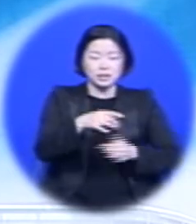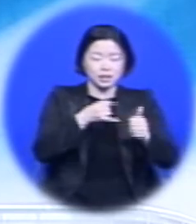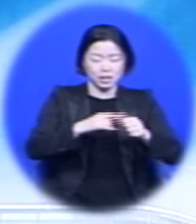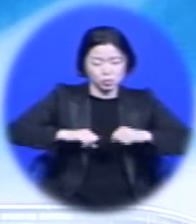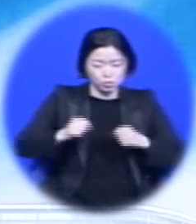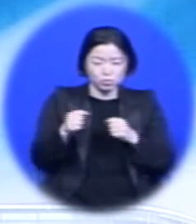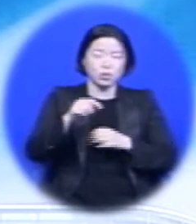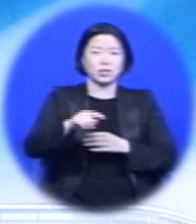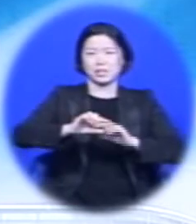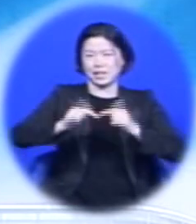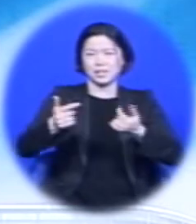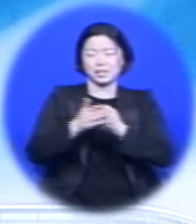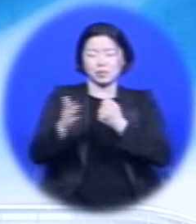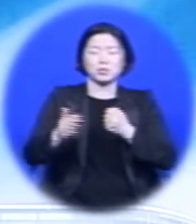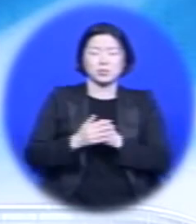아니니까.